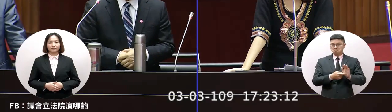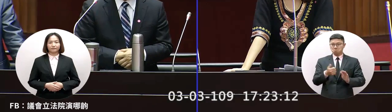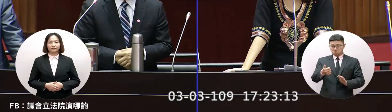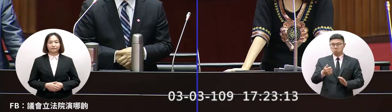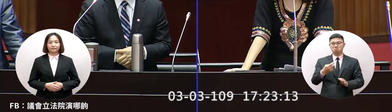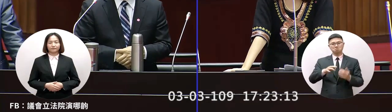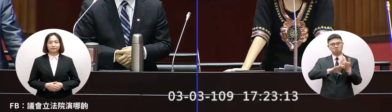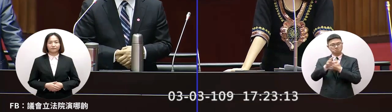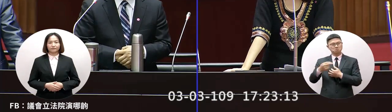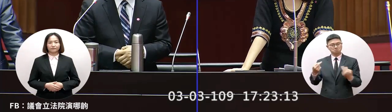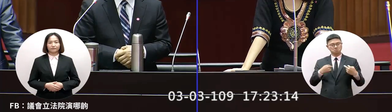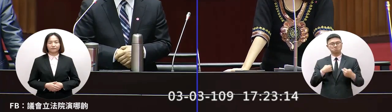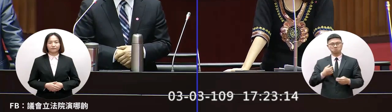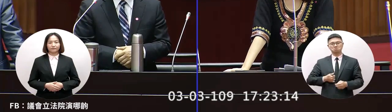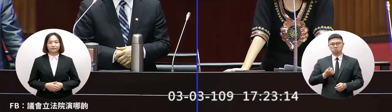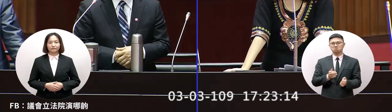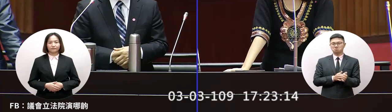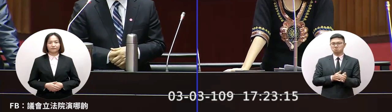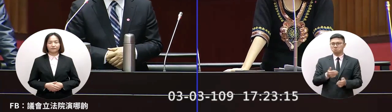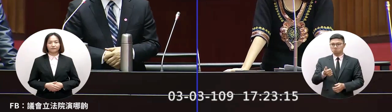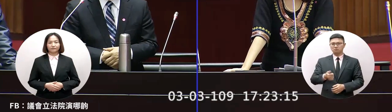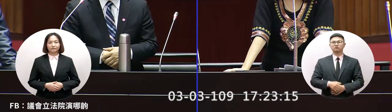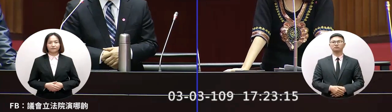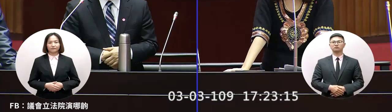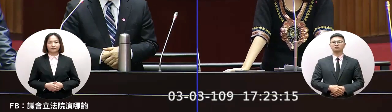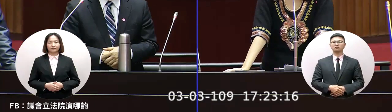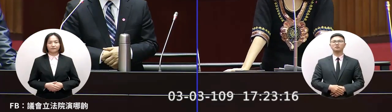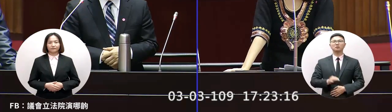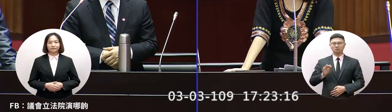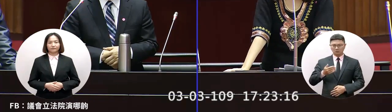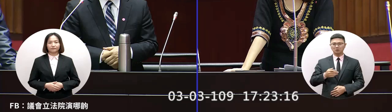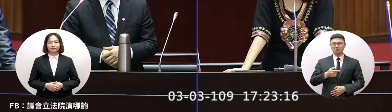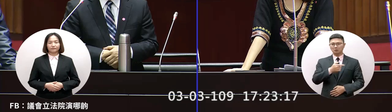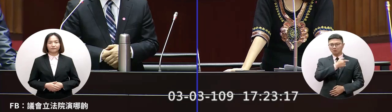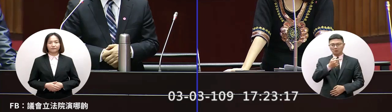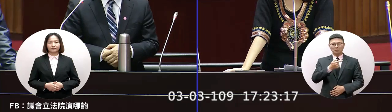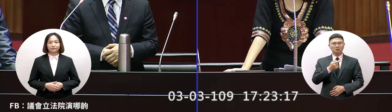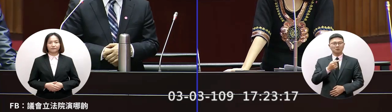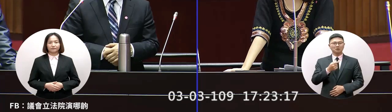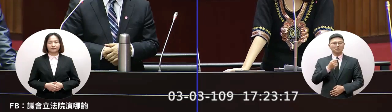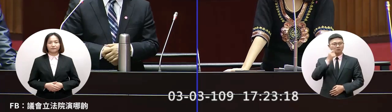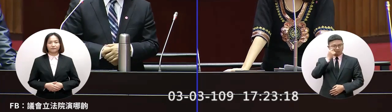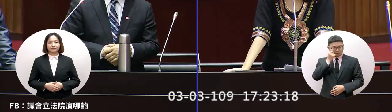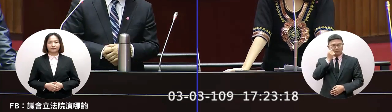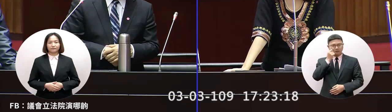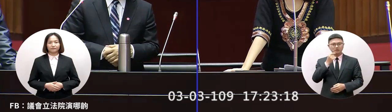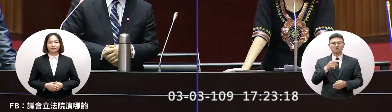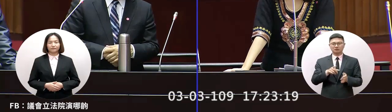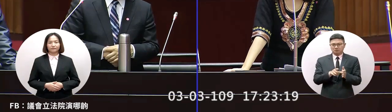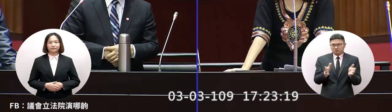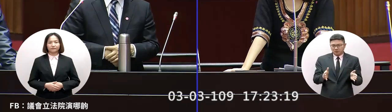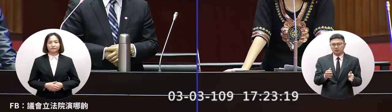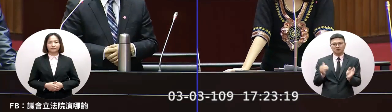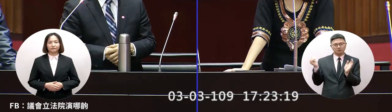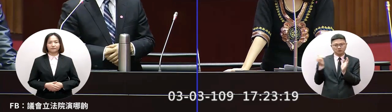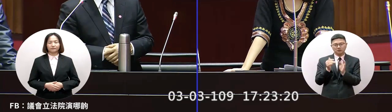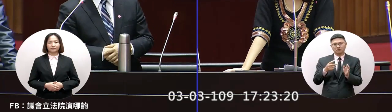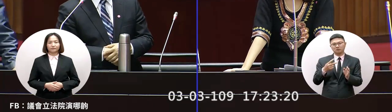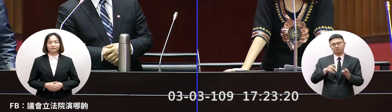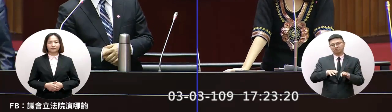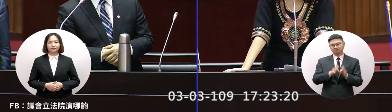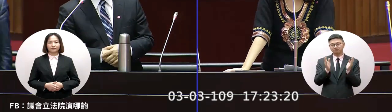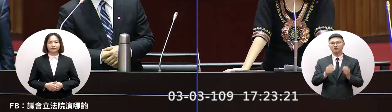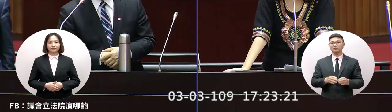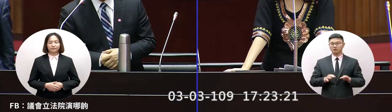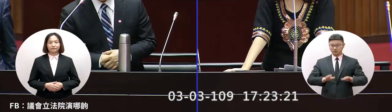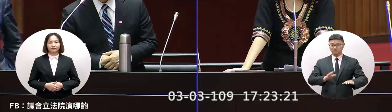可圈可点的，但是恐怕最艰困的防疫期间现在才要开始，因为我们面对的已经是一